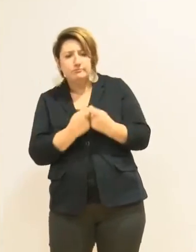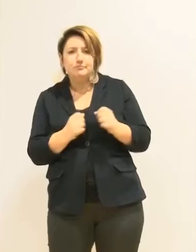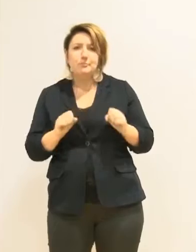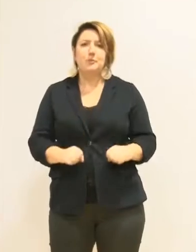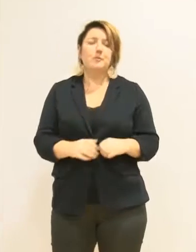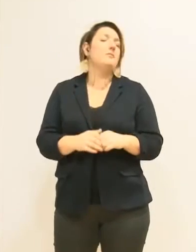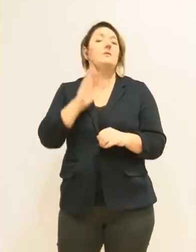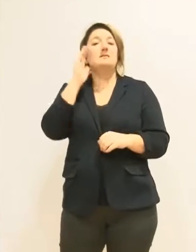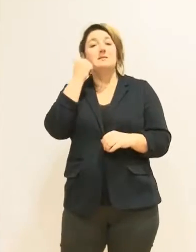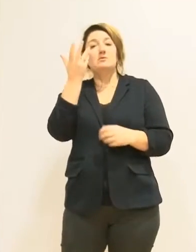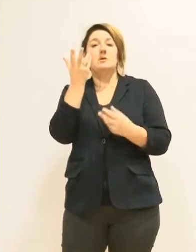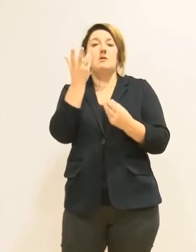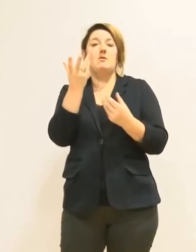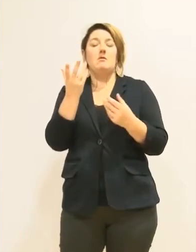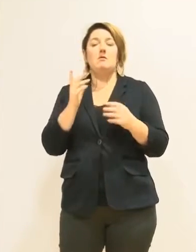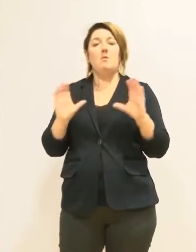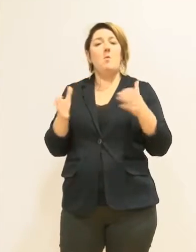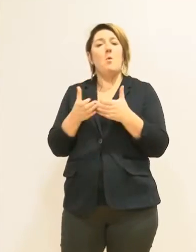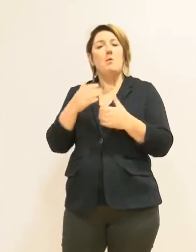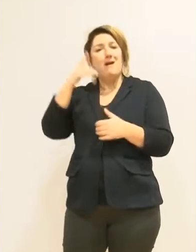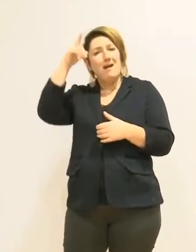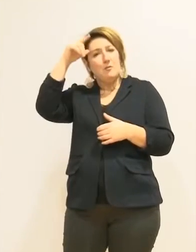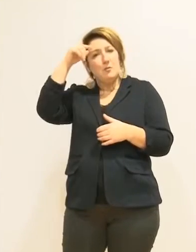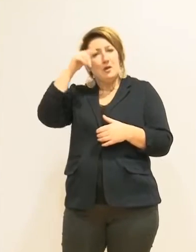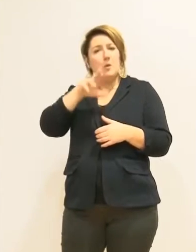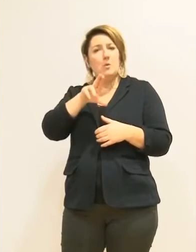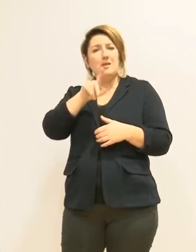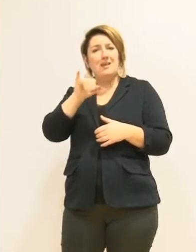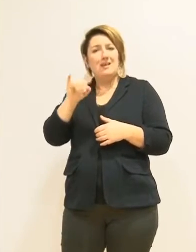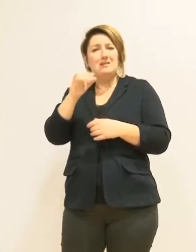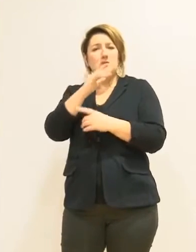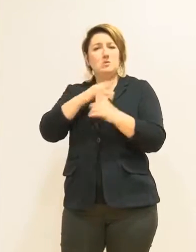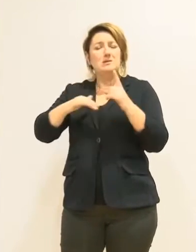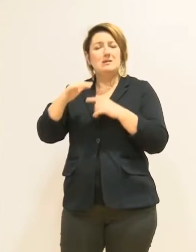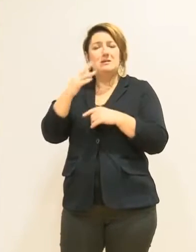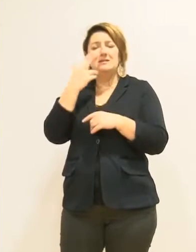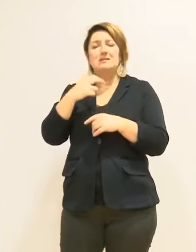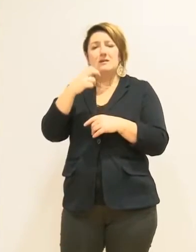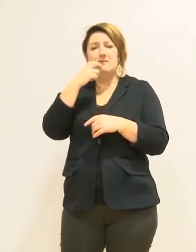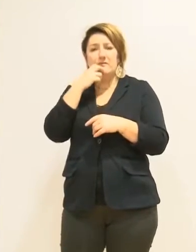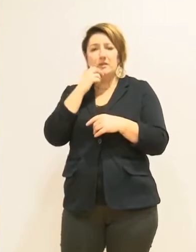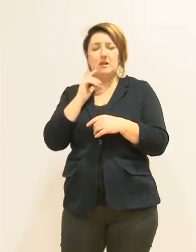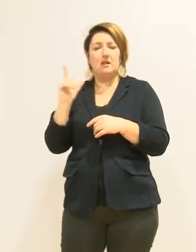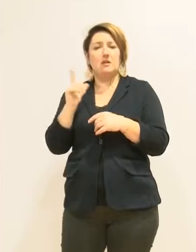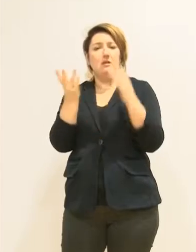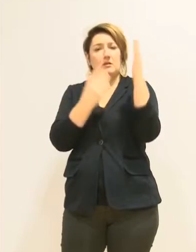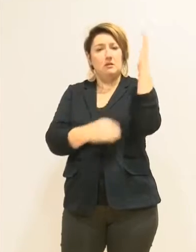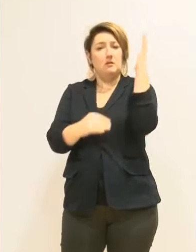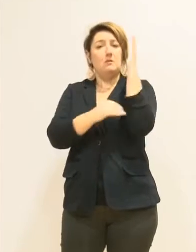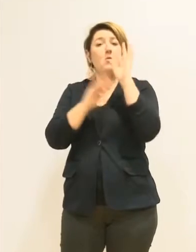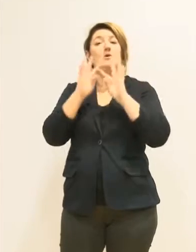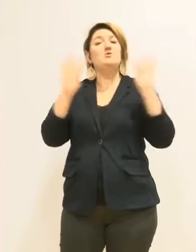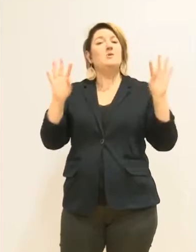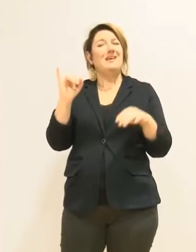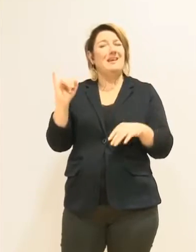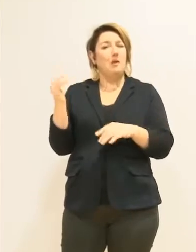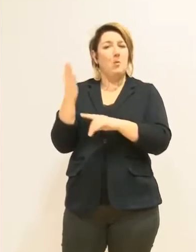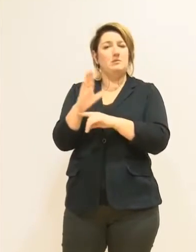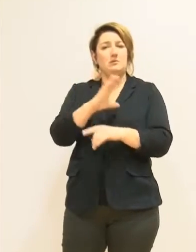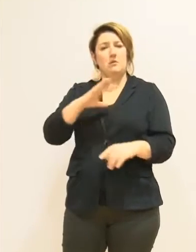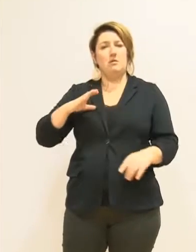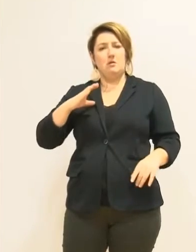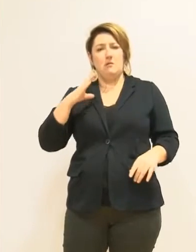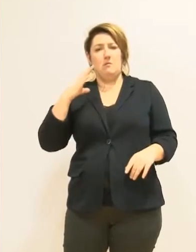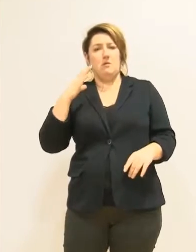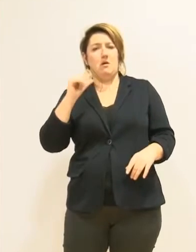un amendement commun avec le groupe Les Républicains UDI Société Civile, représenté au jury de graines de projet par Madame Cadou,